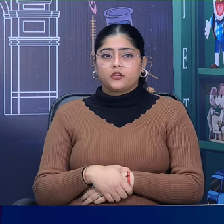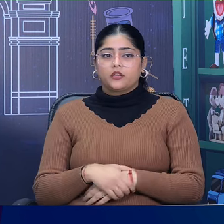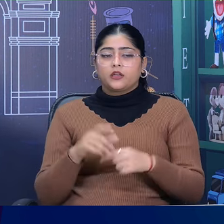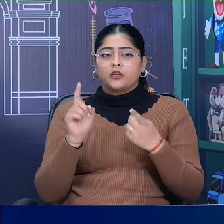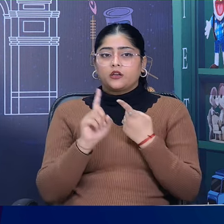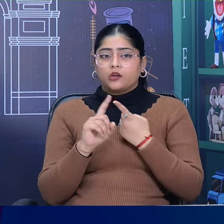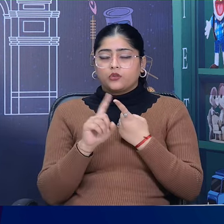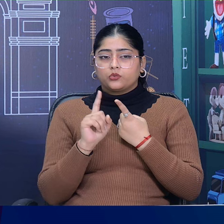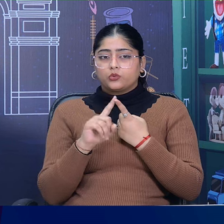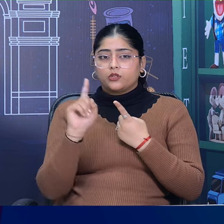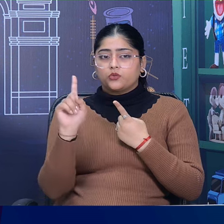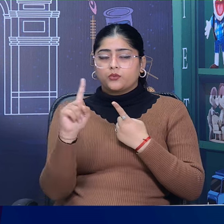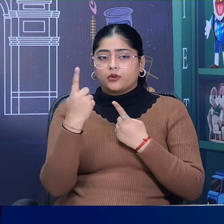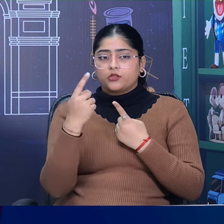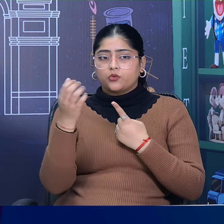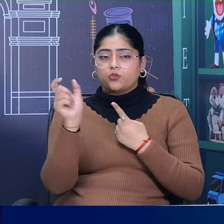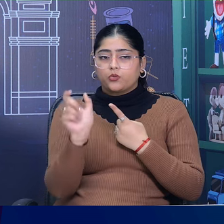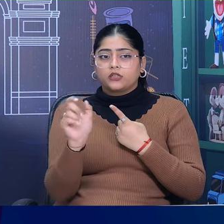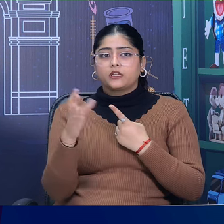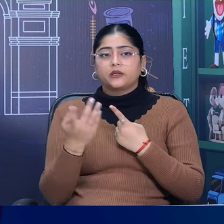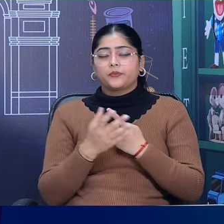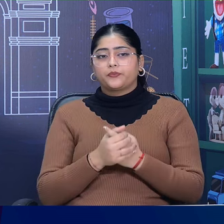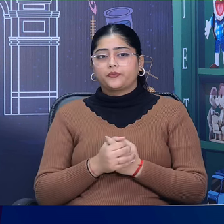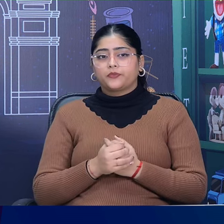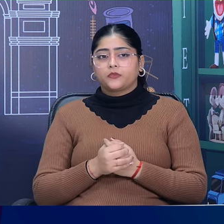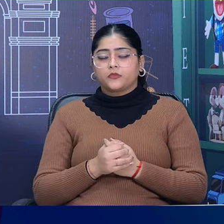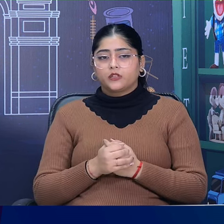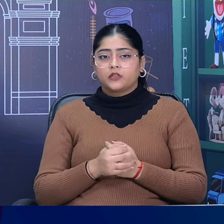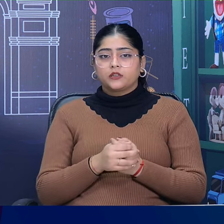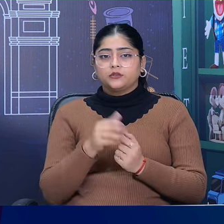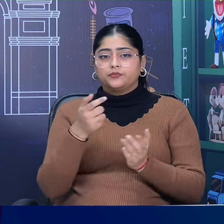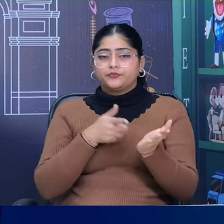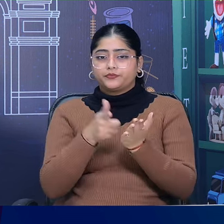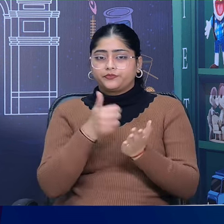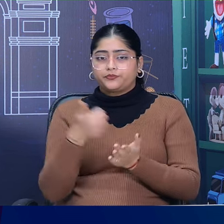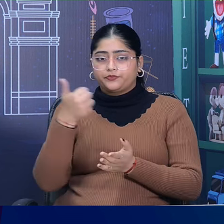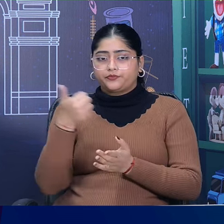बच्चों आपने इस चैप्टर में जो नए शब्द कीवर्ड्स पढ़े हैं वह है पंचायती